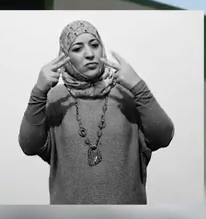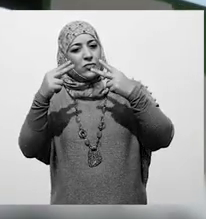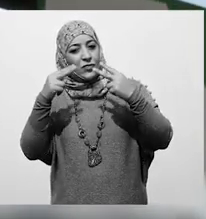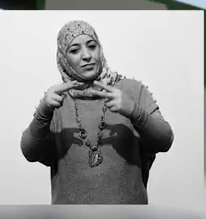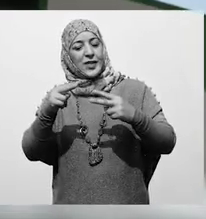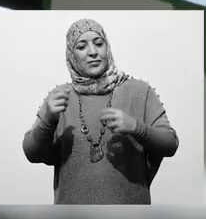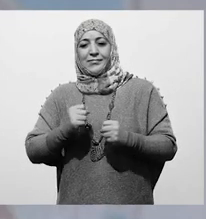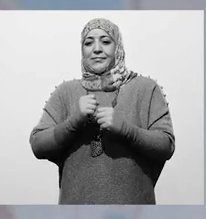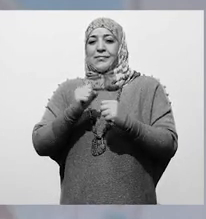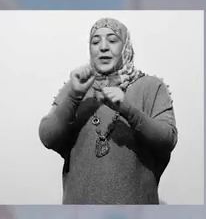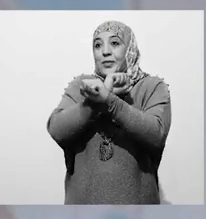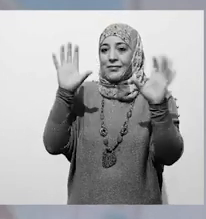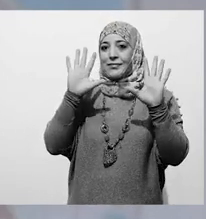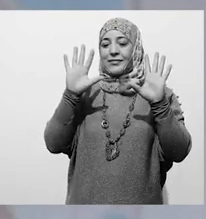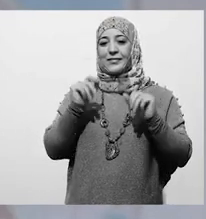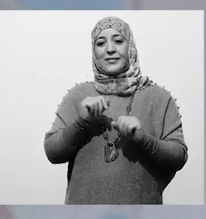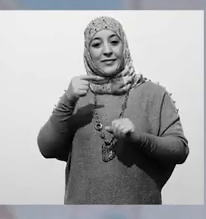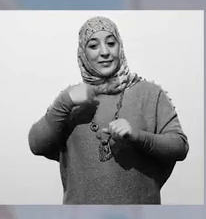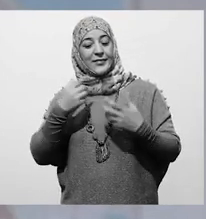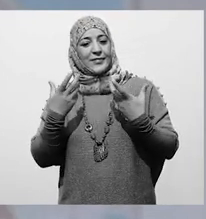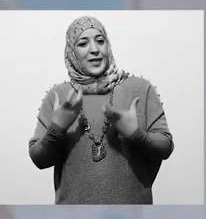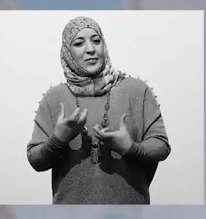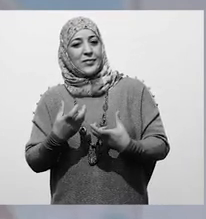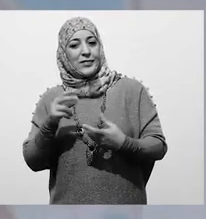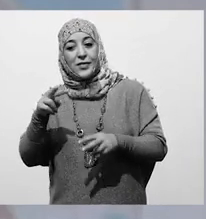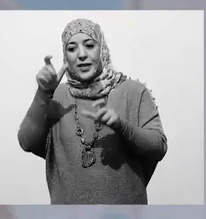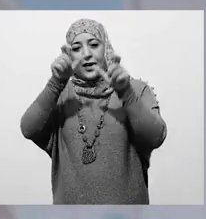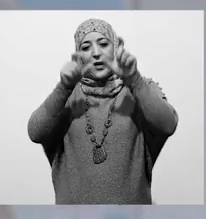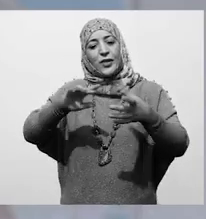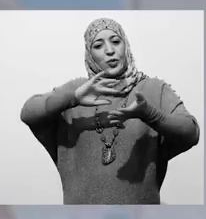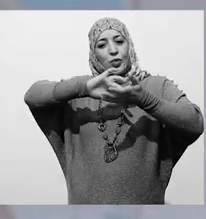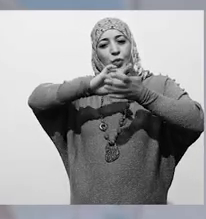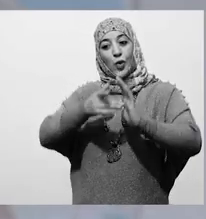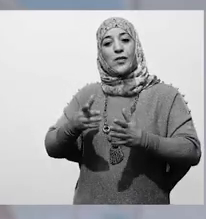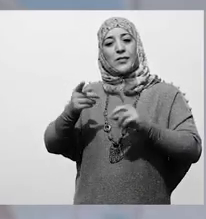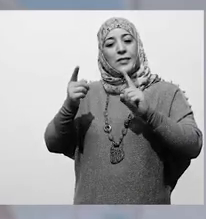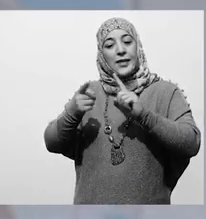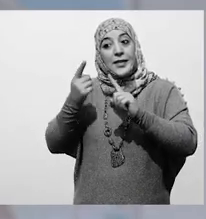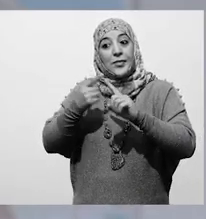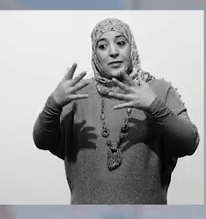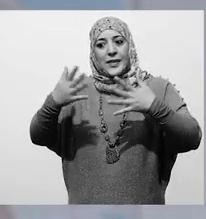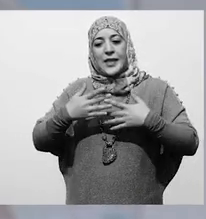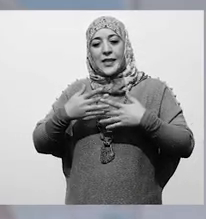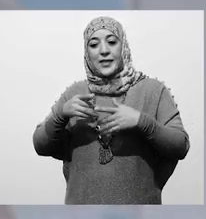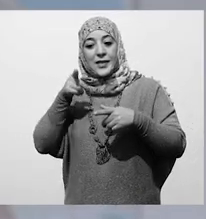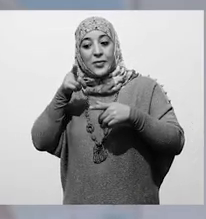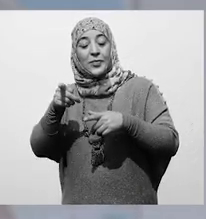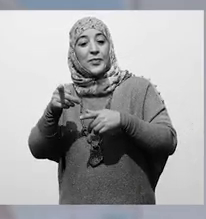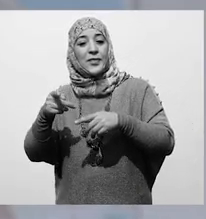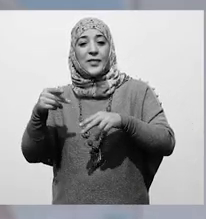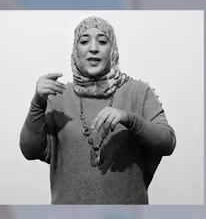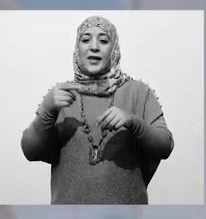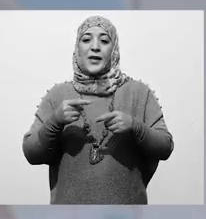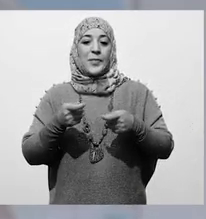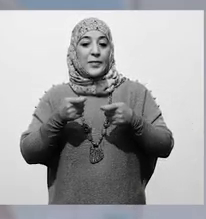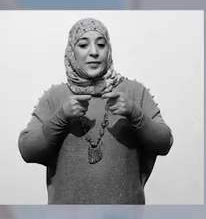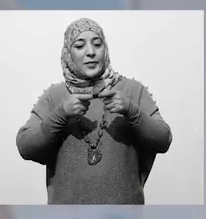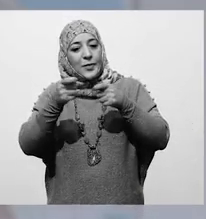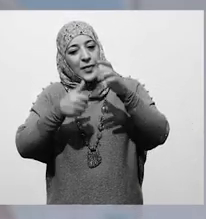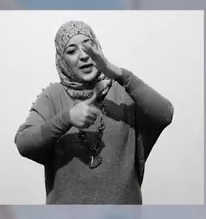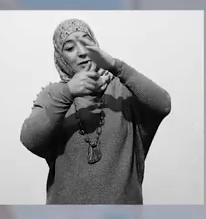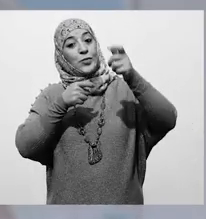de jaghatu vers chez les mâles il était faut-il que les générations pdg général pdg